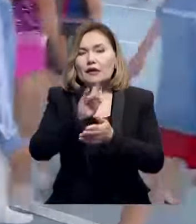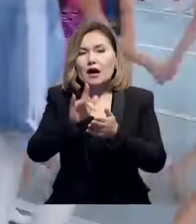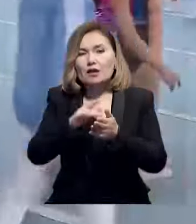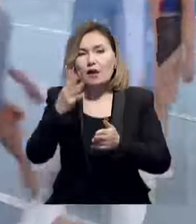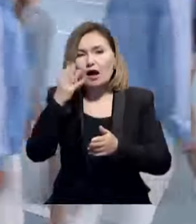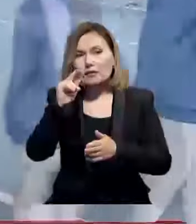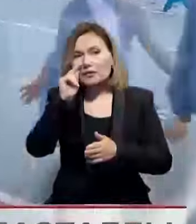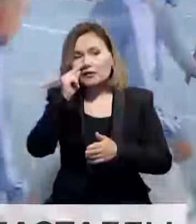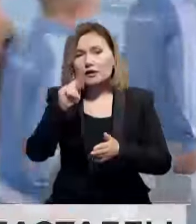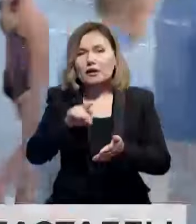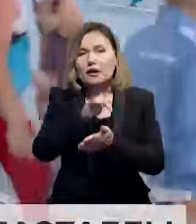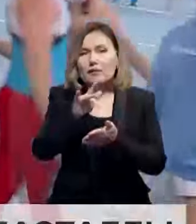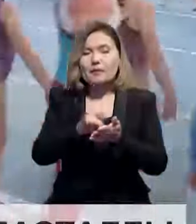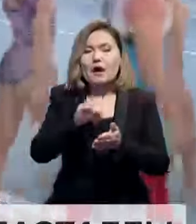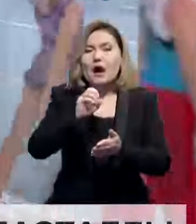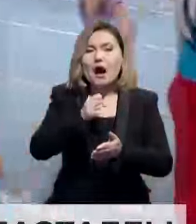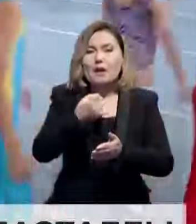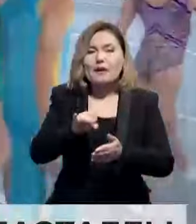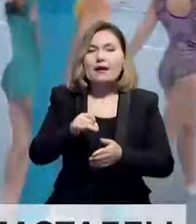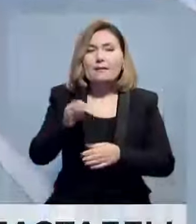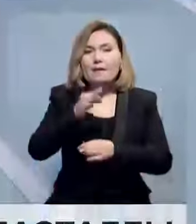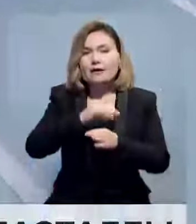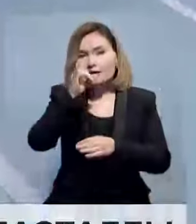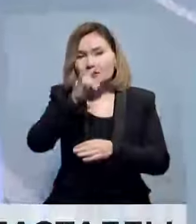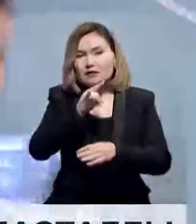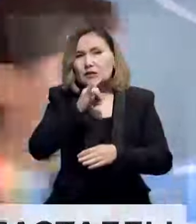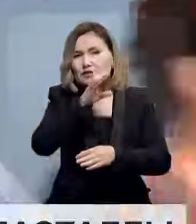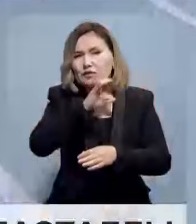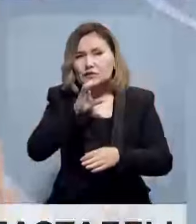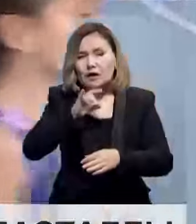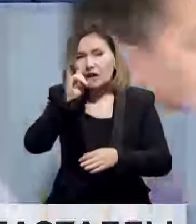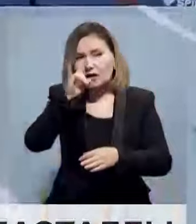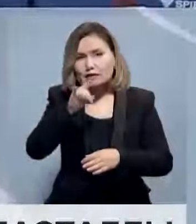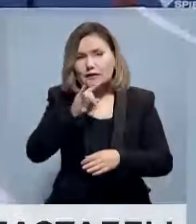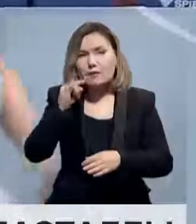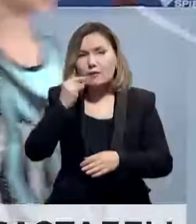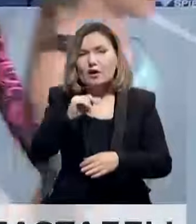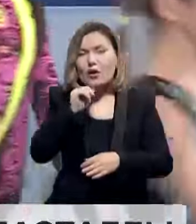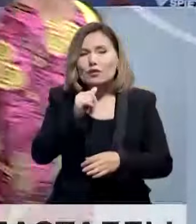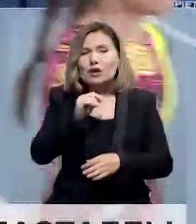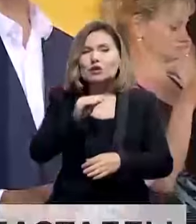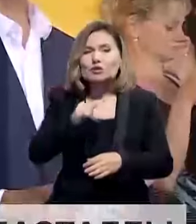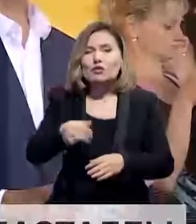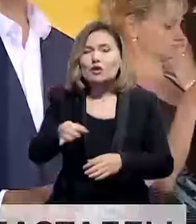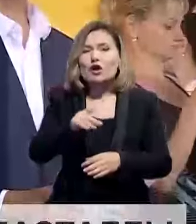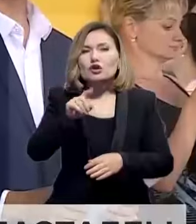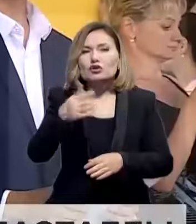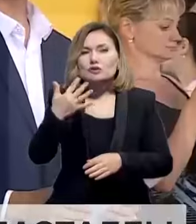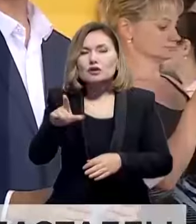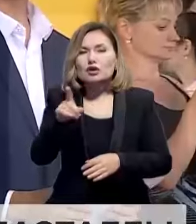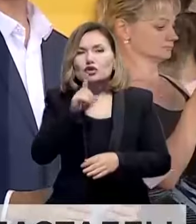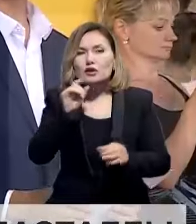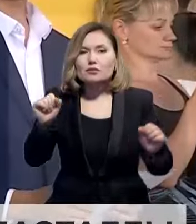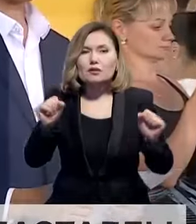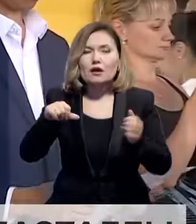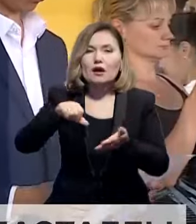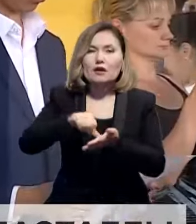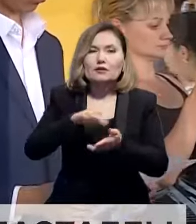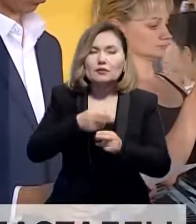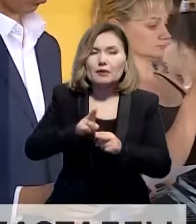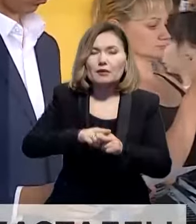Астана, Алматы, Шымкент қалалары мен Абай, Батыс Қазақстан, Солтүстік Қазақстан, Павлодар, Қостанай, Жетісу облысынан 150 жас спортшы қатысып